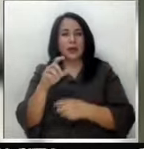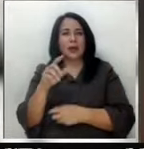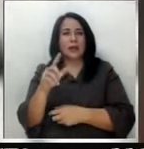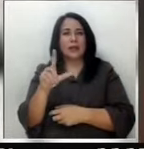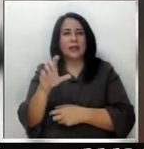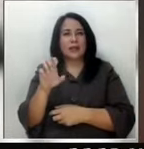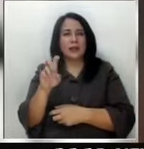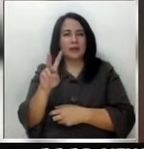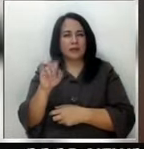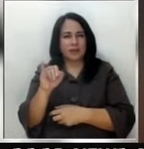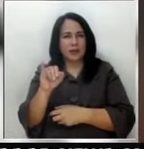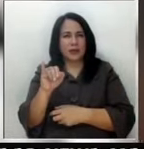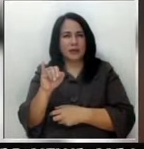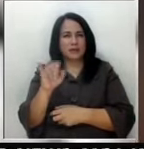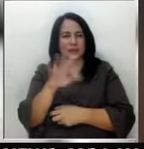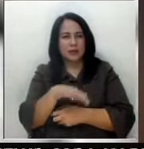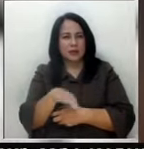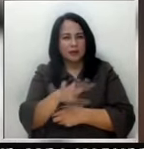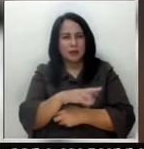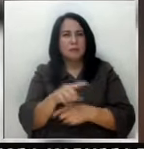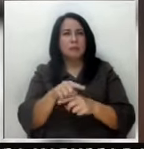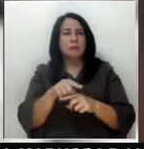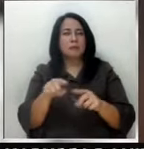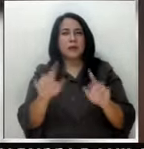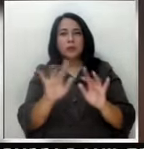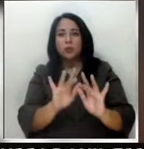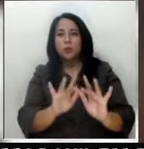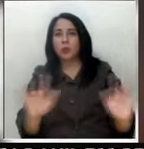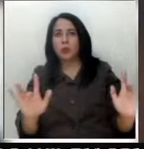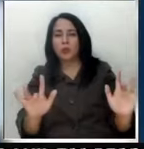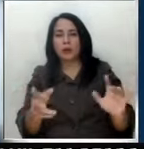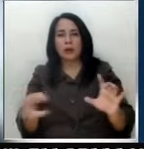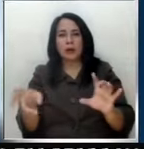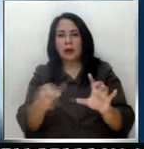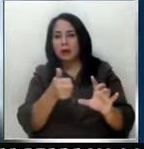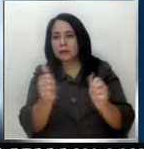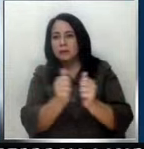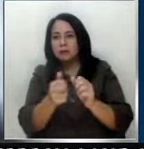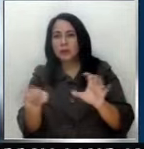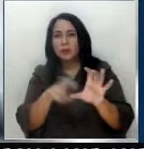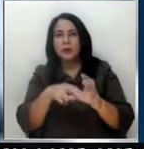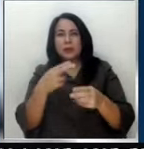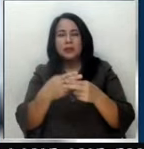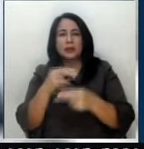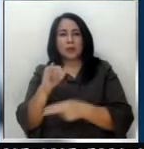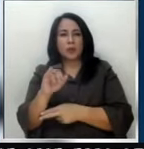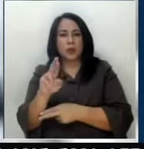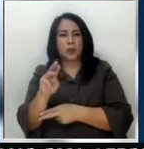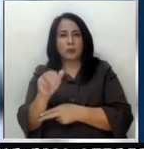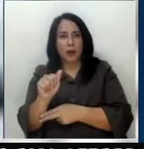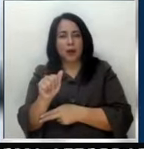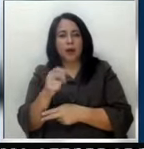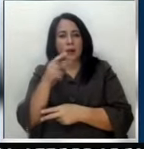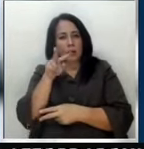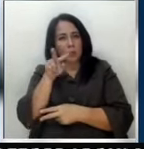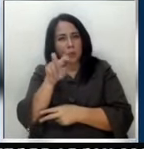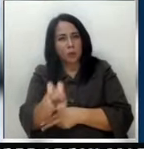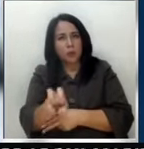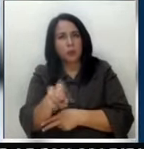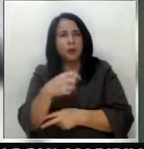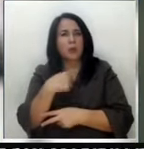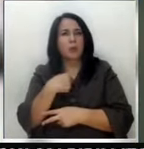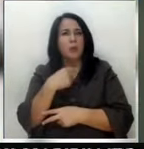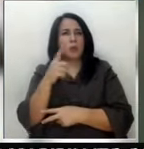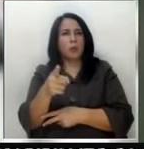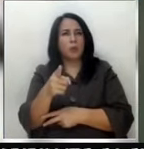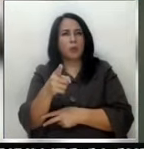II sa crash site. Pero wala roon ang pasaherong si Irma Escalante. May nakita pa ang mga rescuer na isang